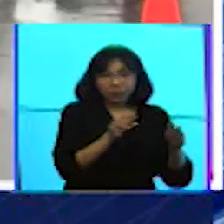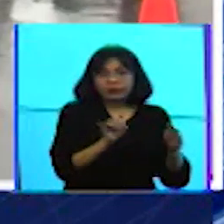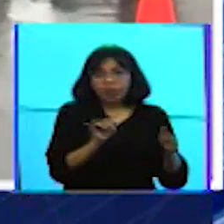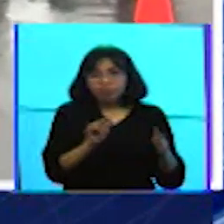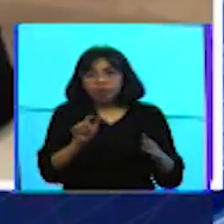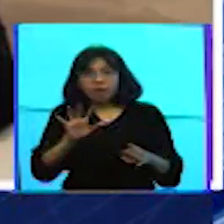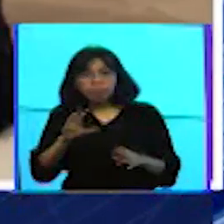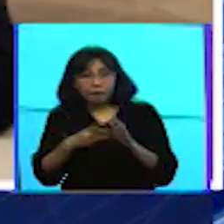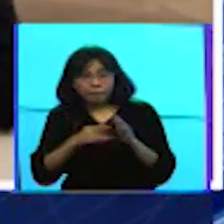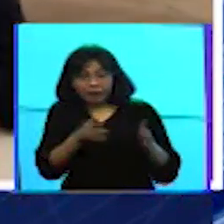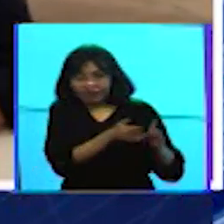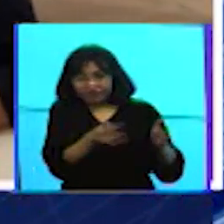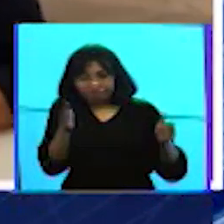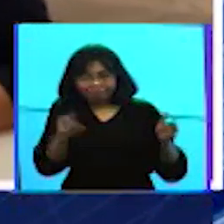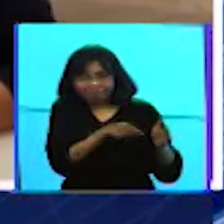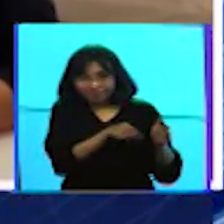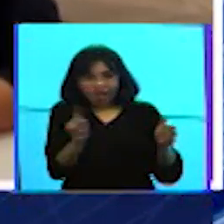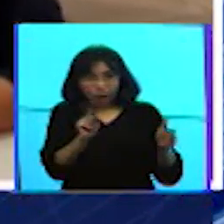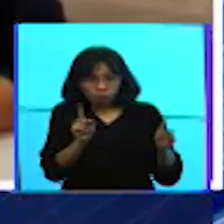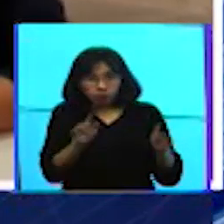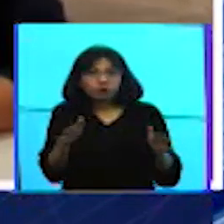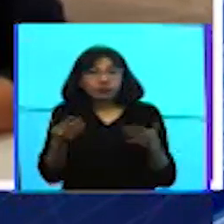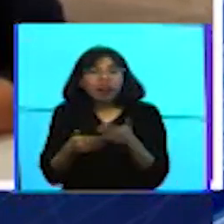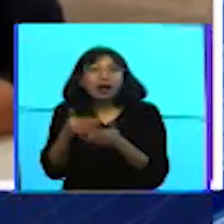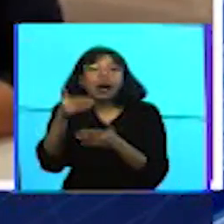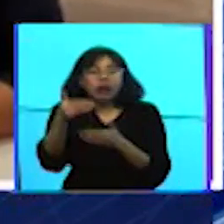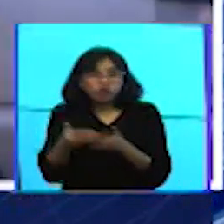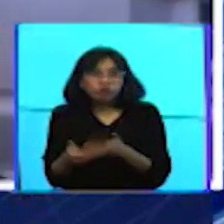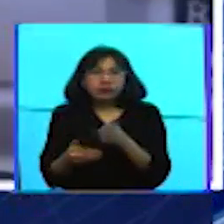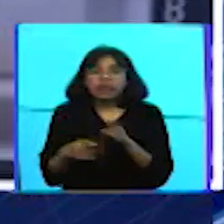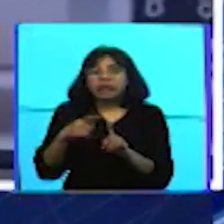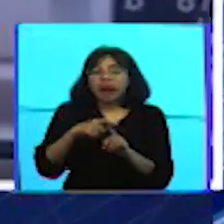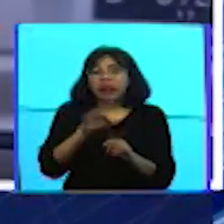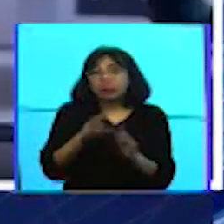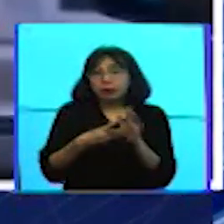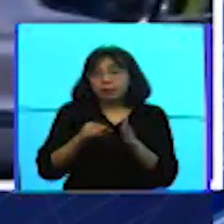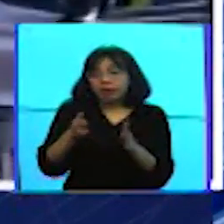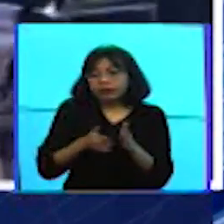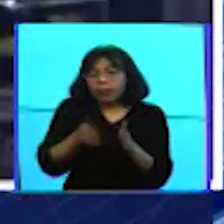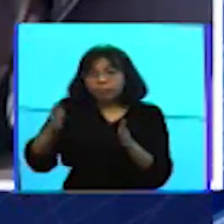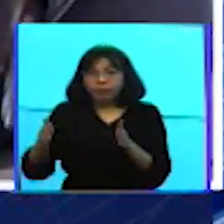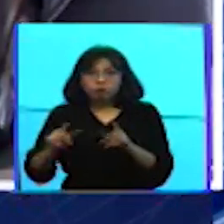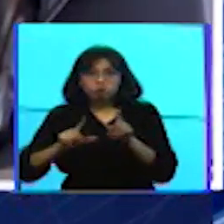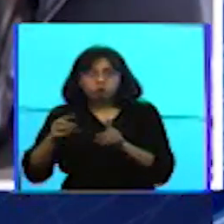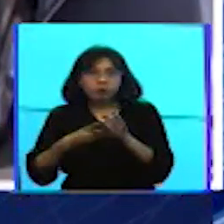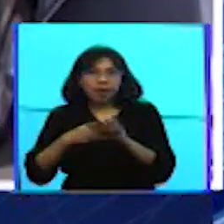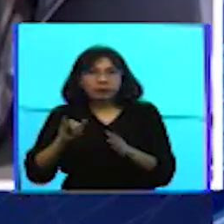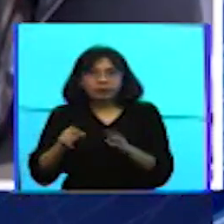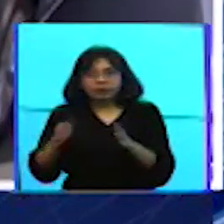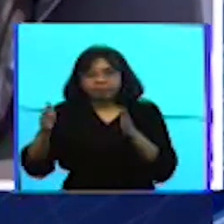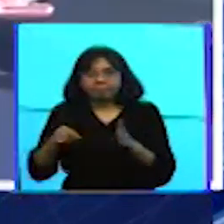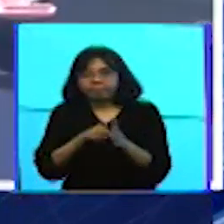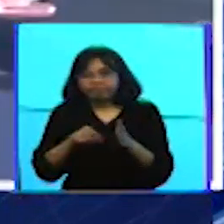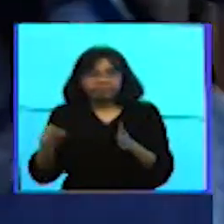sampai 24 Mei 2021 diberlakukan masa berlaku surat tanda negatif untuk